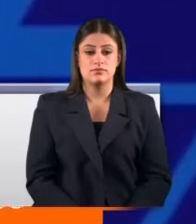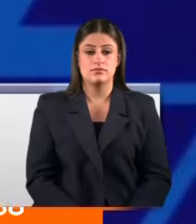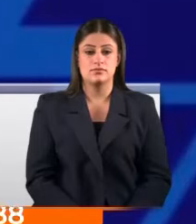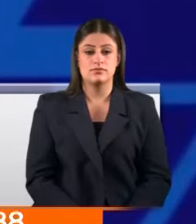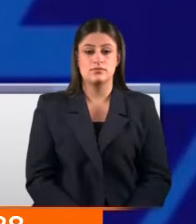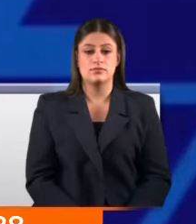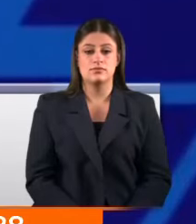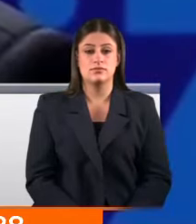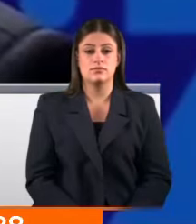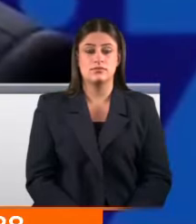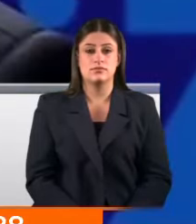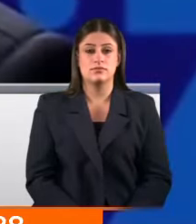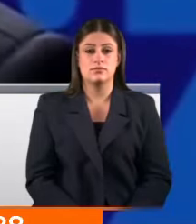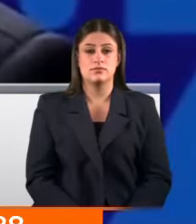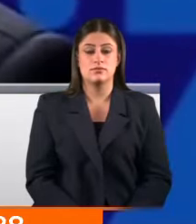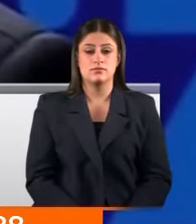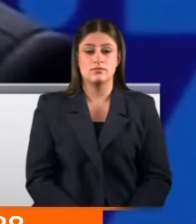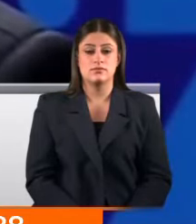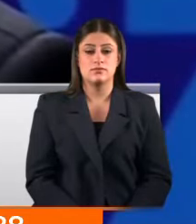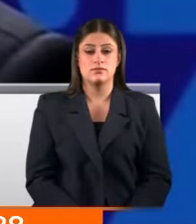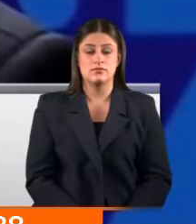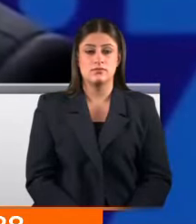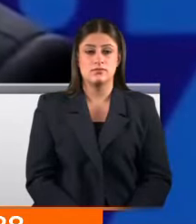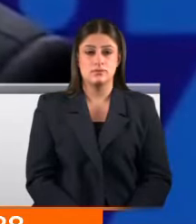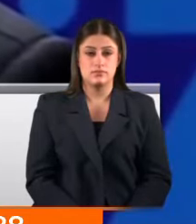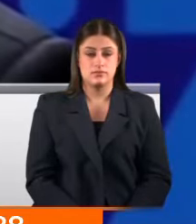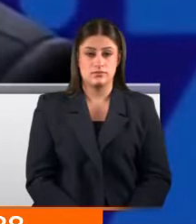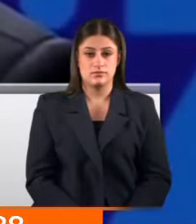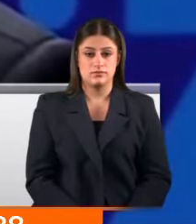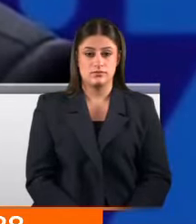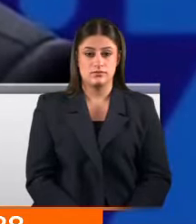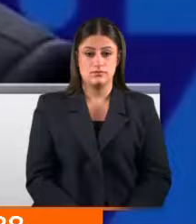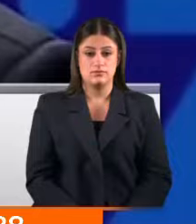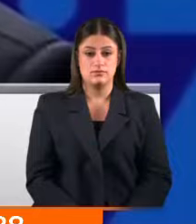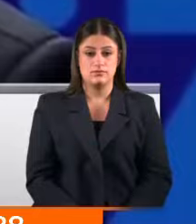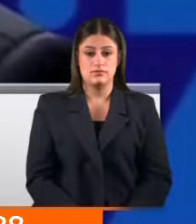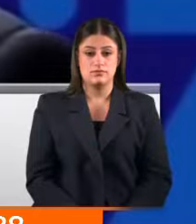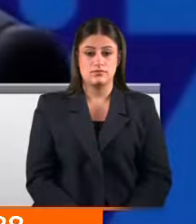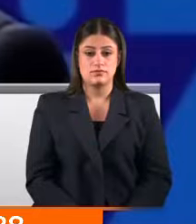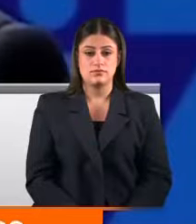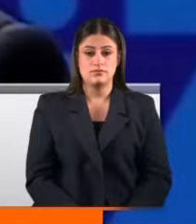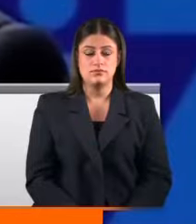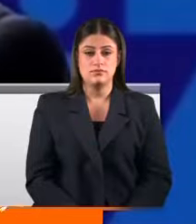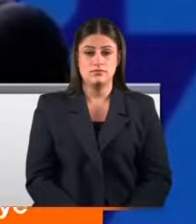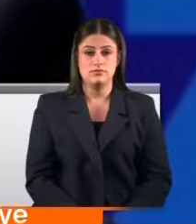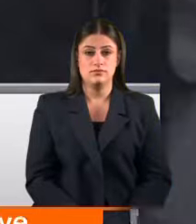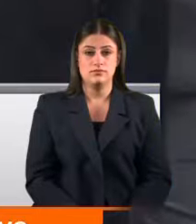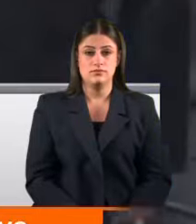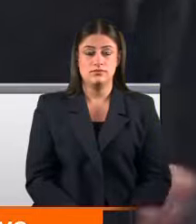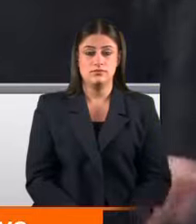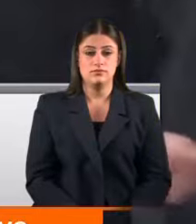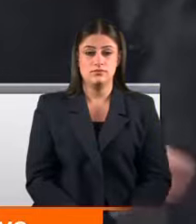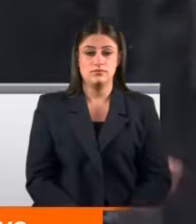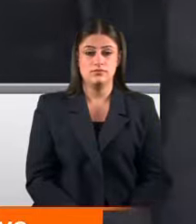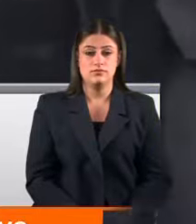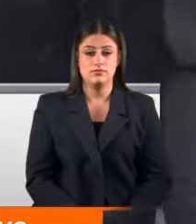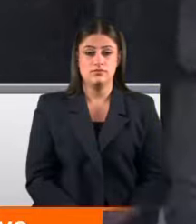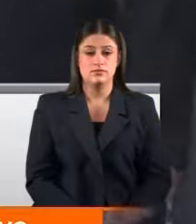görev olduğunu da biliyorum. Genel başkanlığı hakkını vermek hele CHP'de çok kolay bir olay değildir.